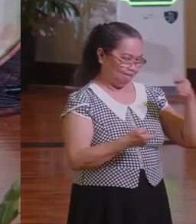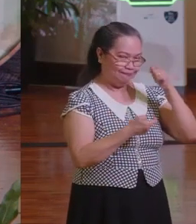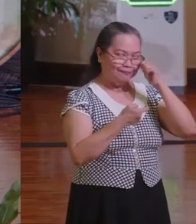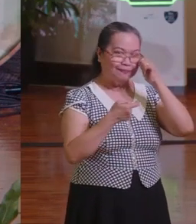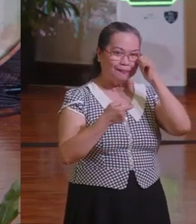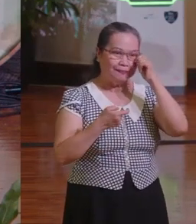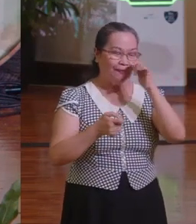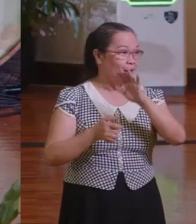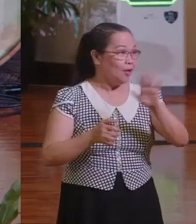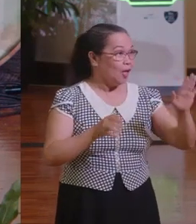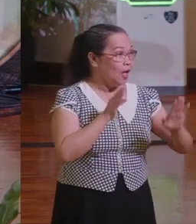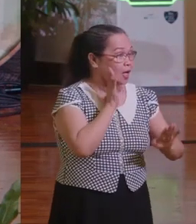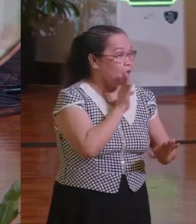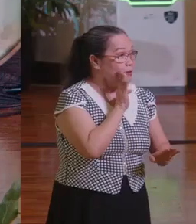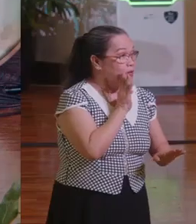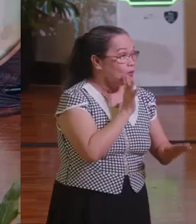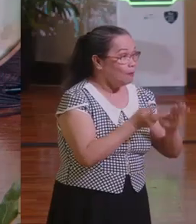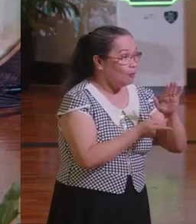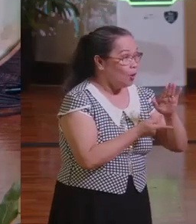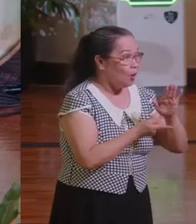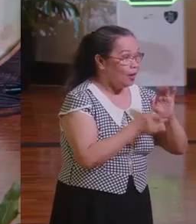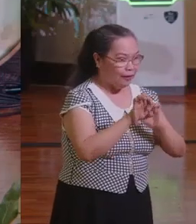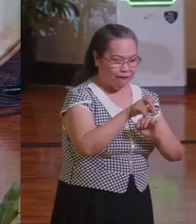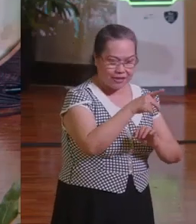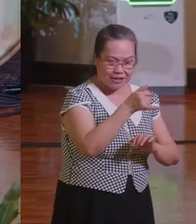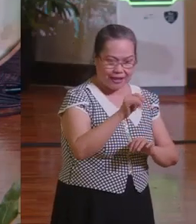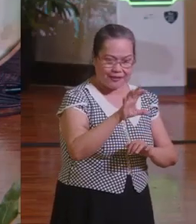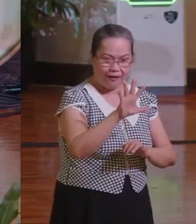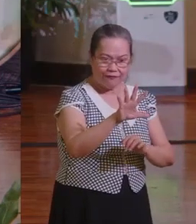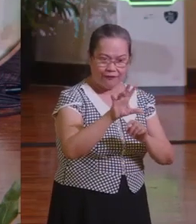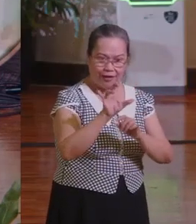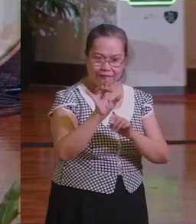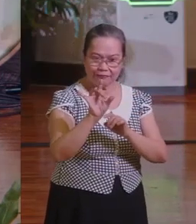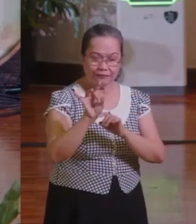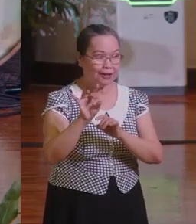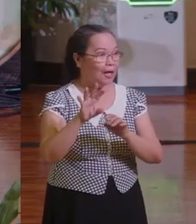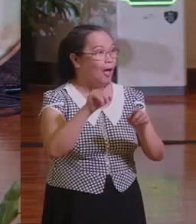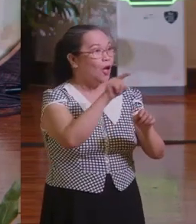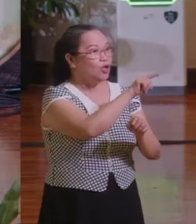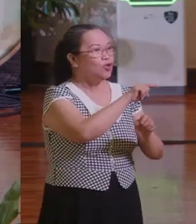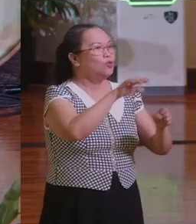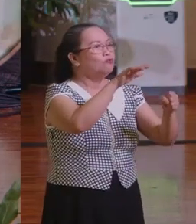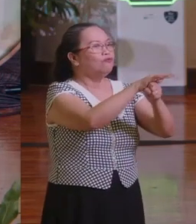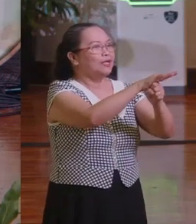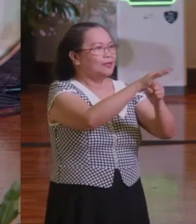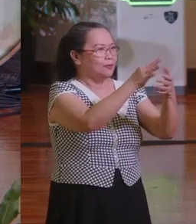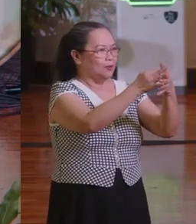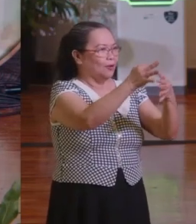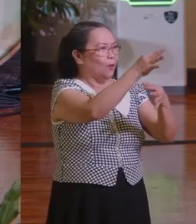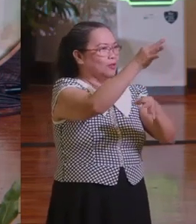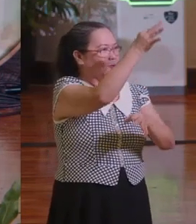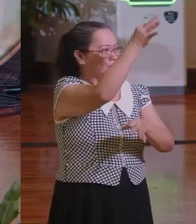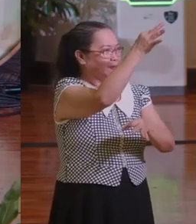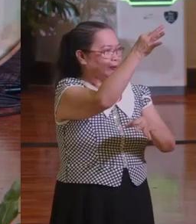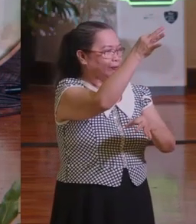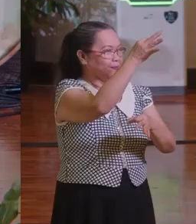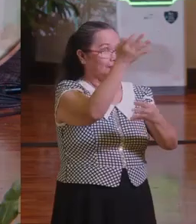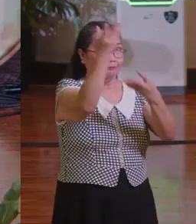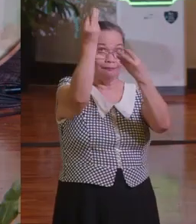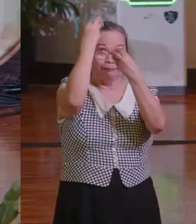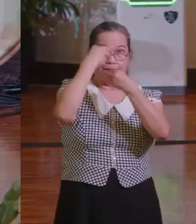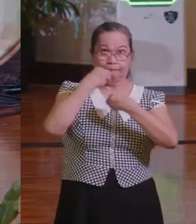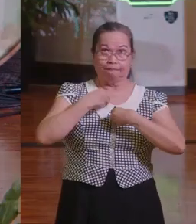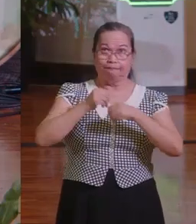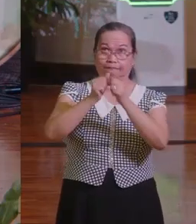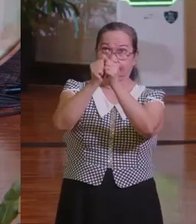pong utos ni Pablo sa Ephesians 5:18, be filled with the Spirit. Sa original language po, be